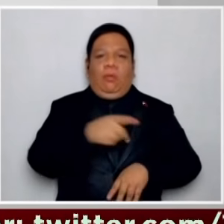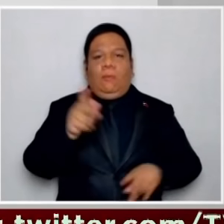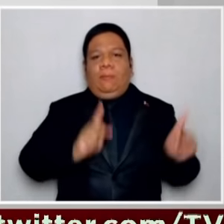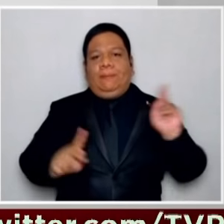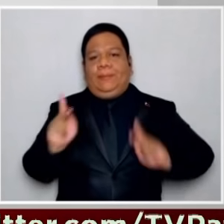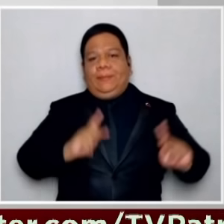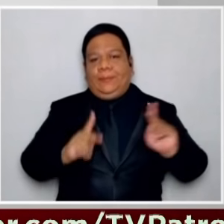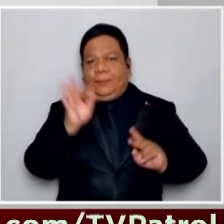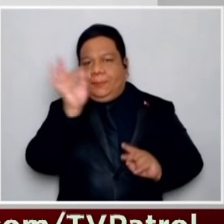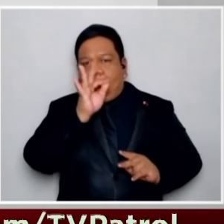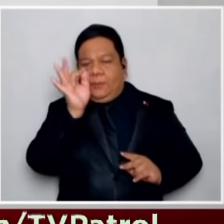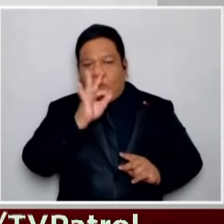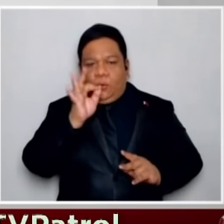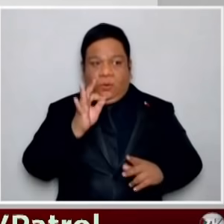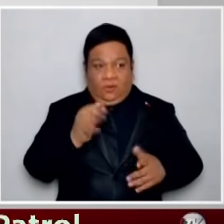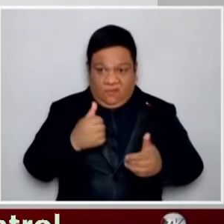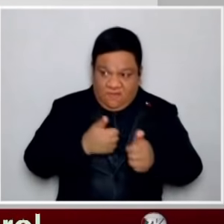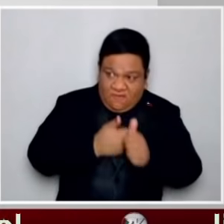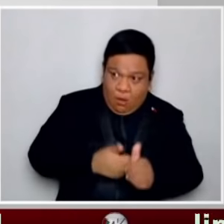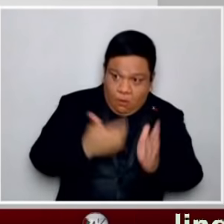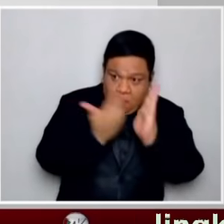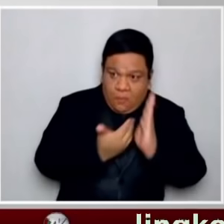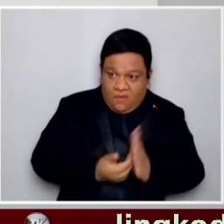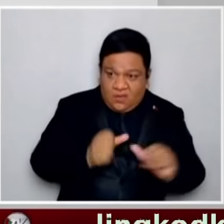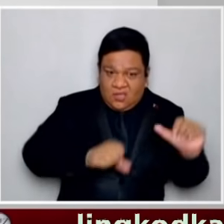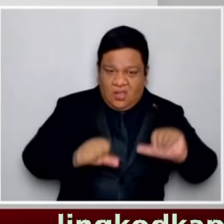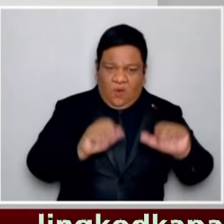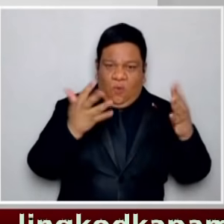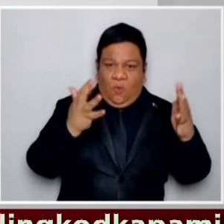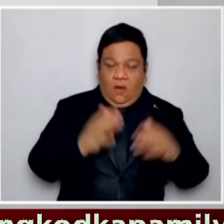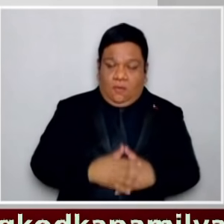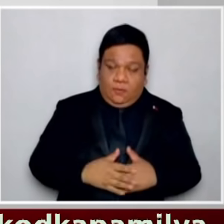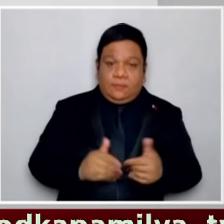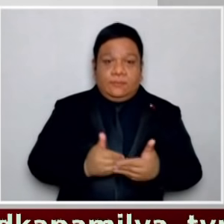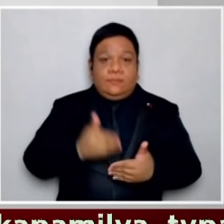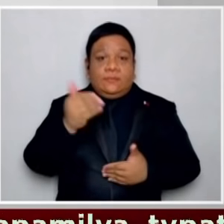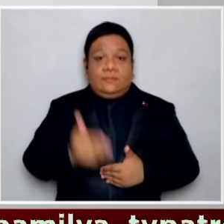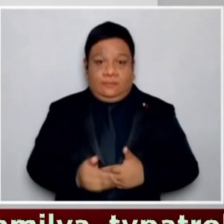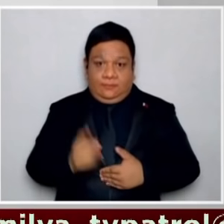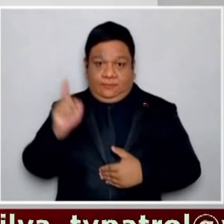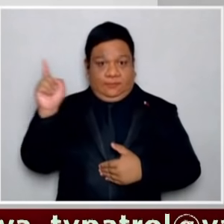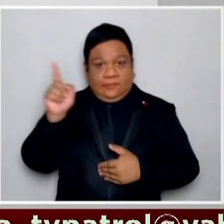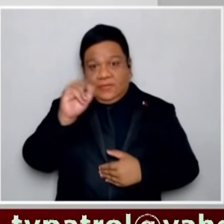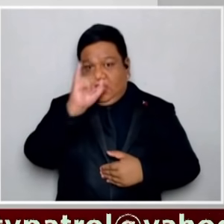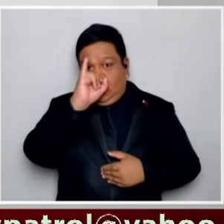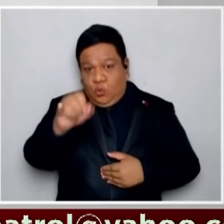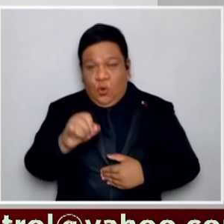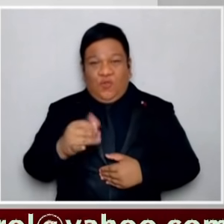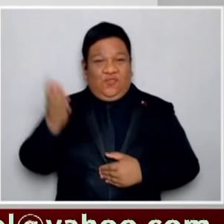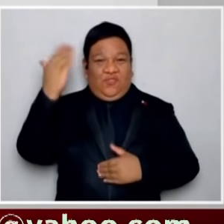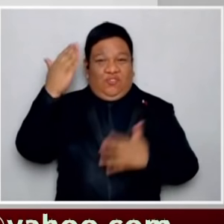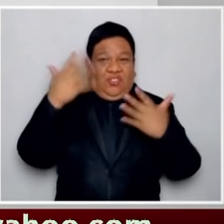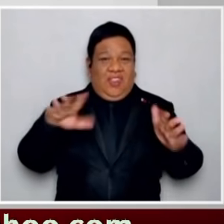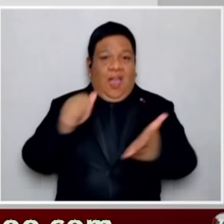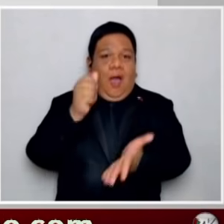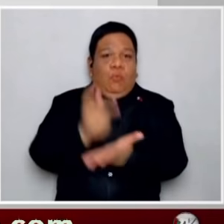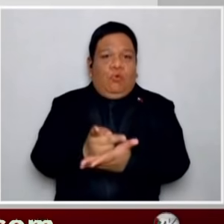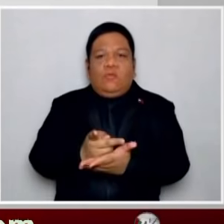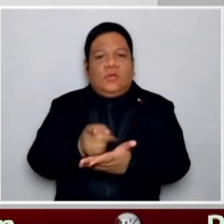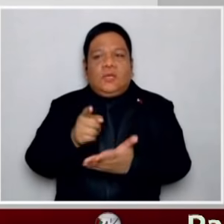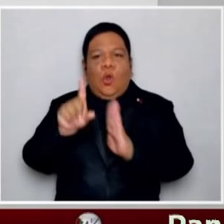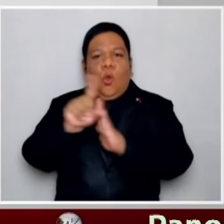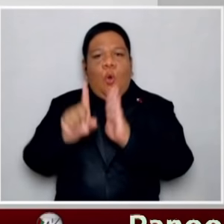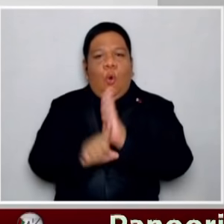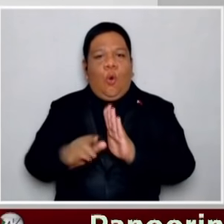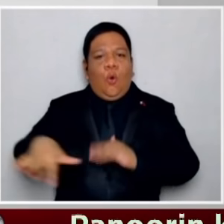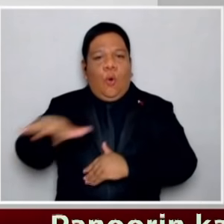umanong scientific basis na epektibo. Si Manila Mayor Isko Moreno na nauna nang inaprubahan ang hindi paggamit ng face shield sa siyudad